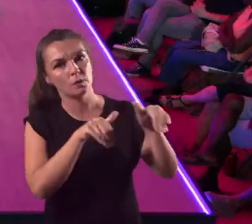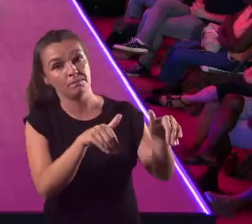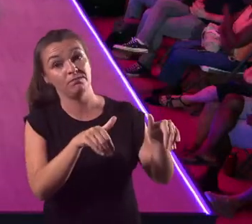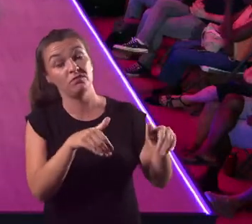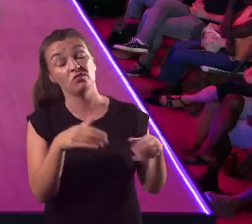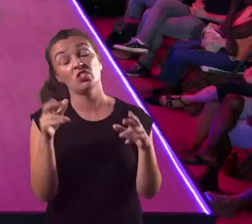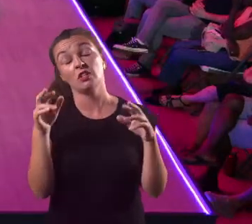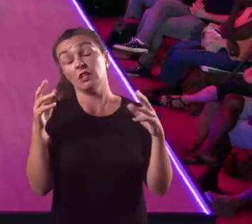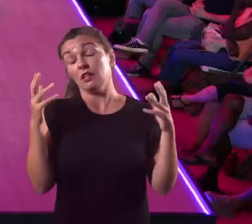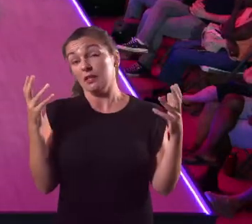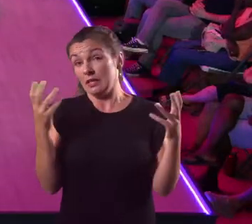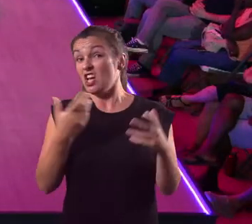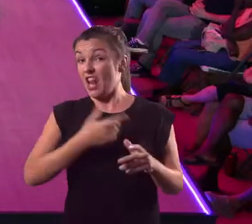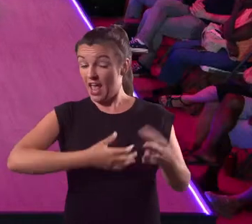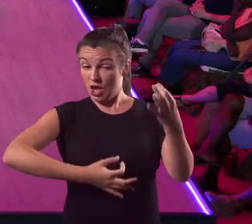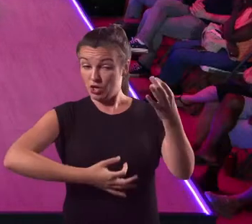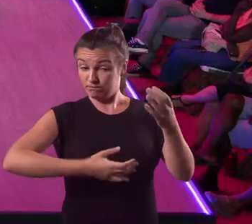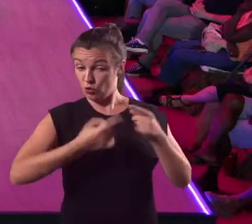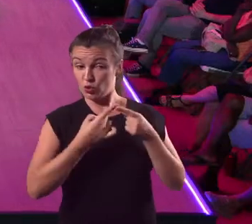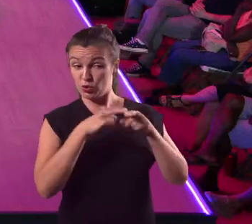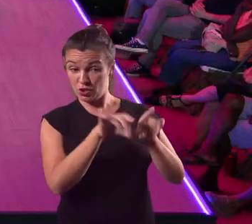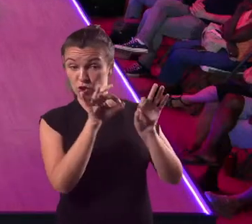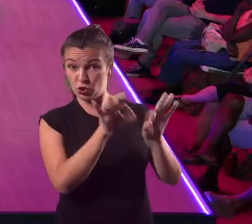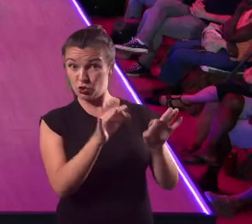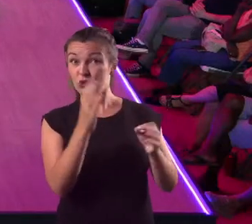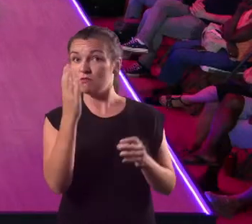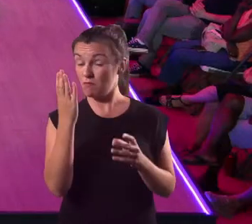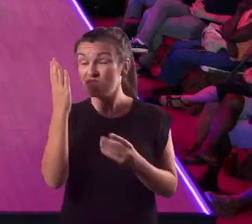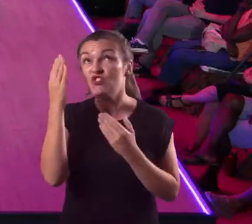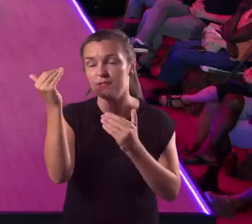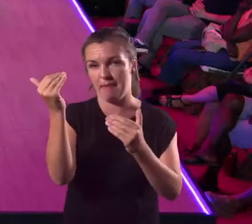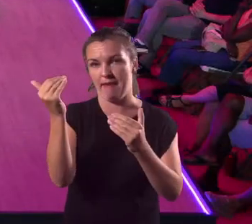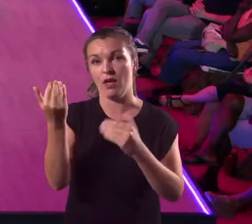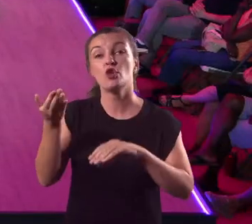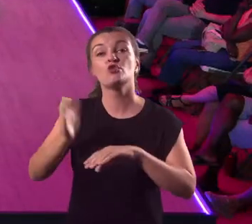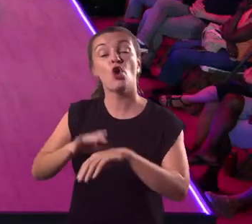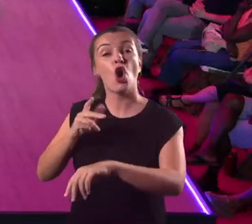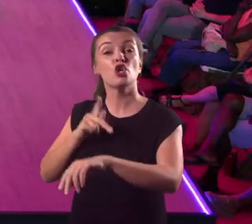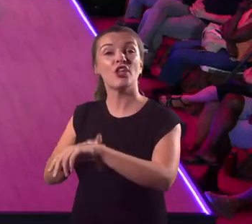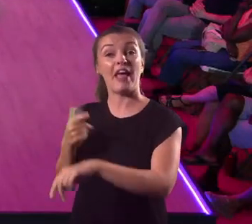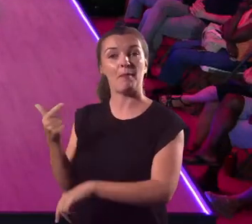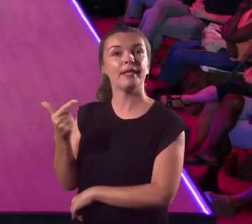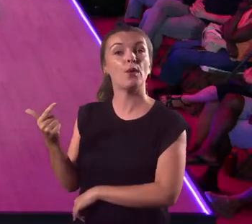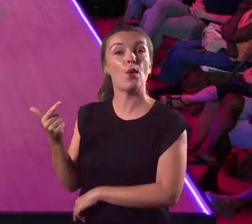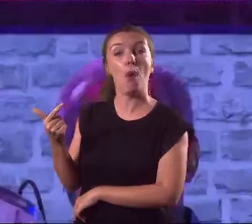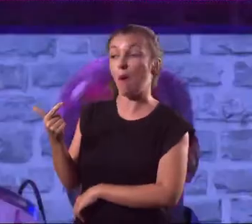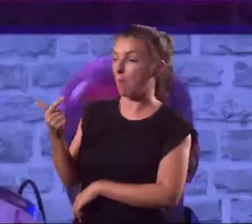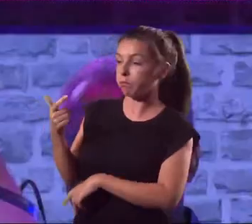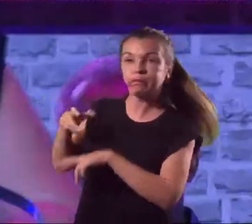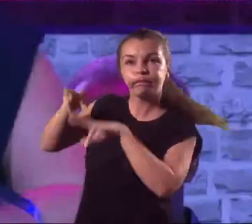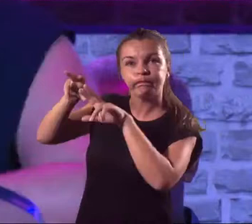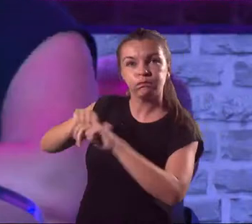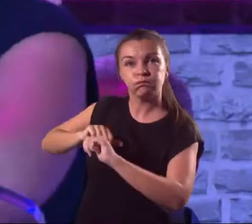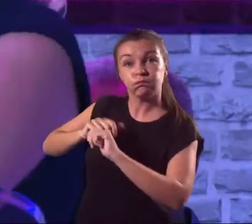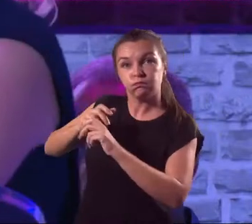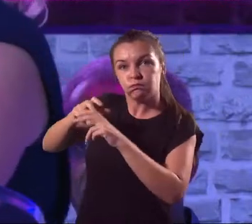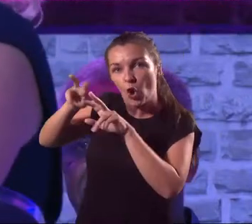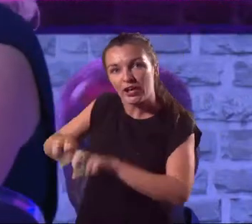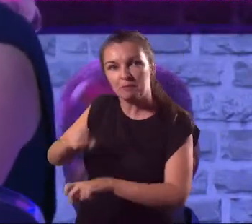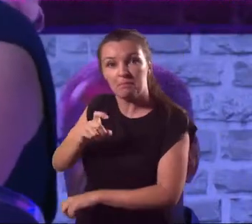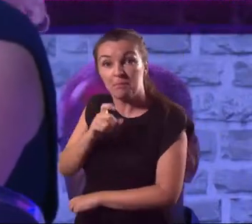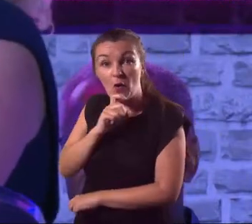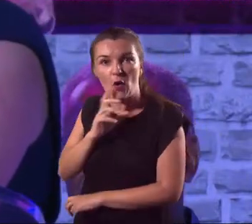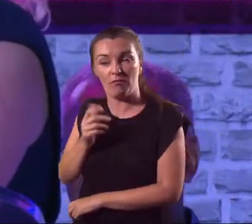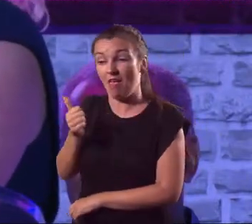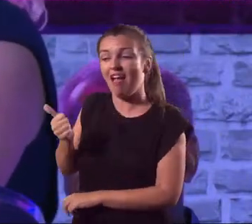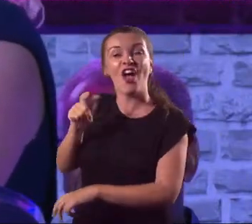j'espère que justice leur sera rendue, alors que les deux gendarmes, pour l'instant, n'ont pas été mis en examen et qu'un gendarme a